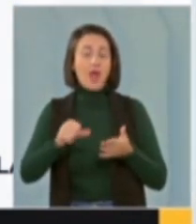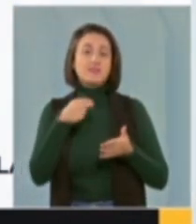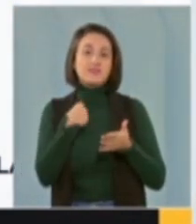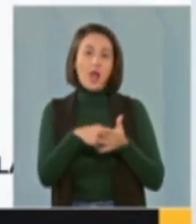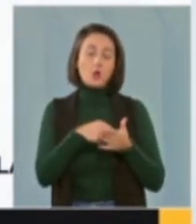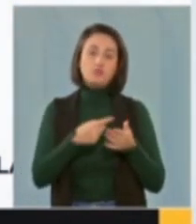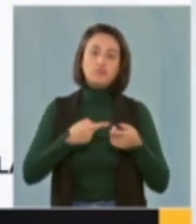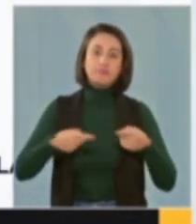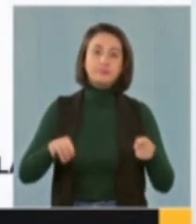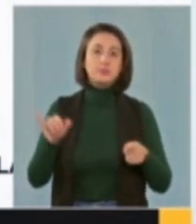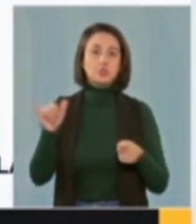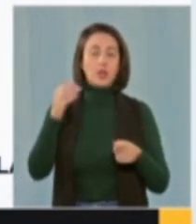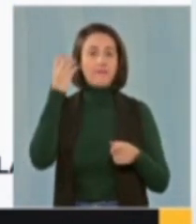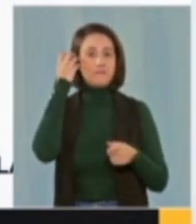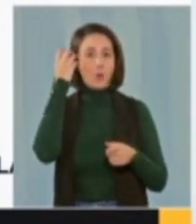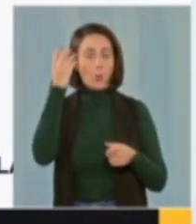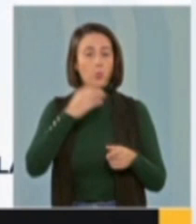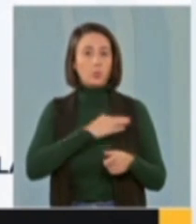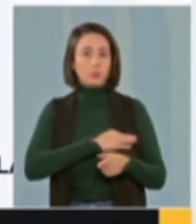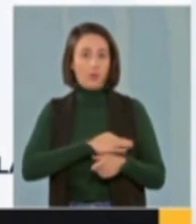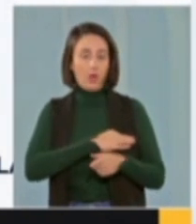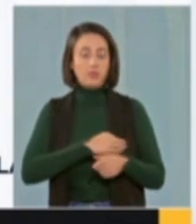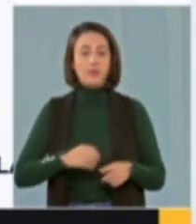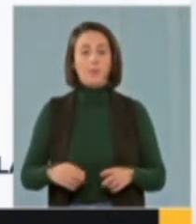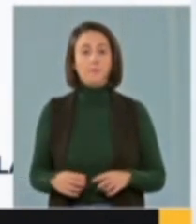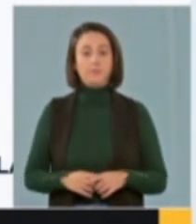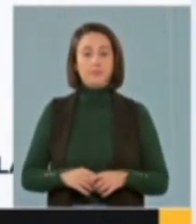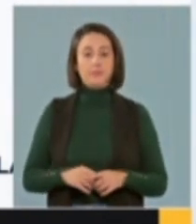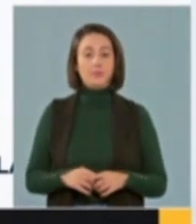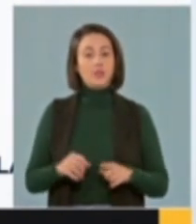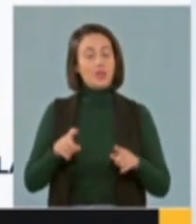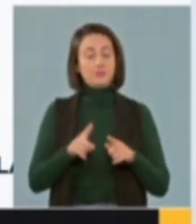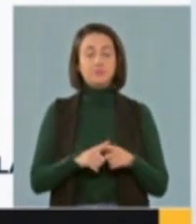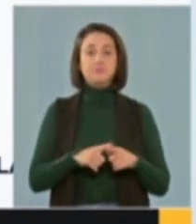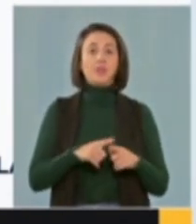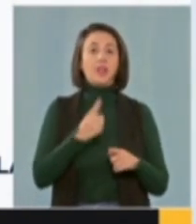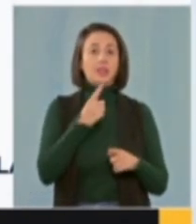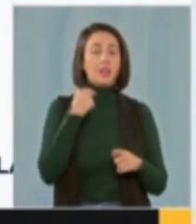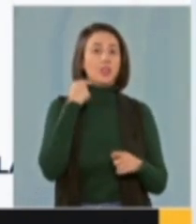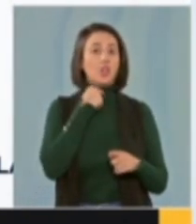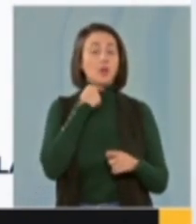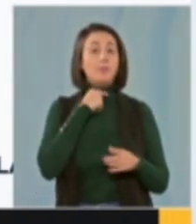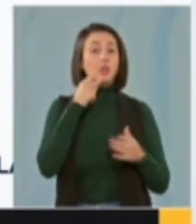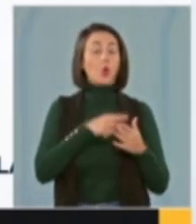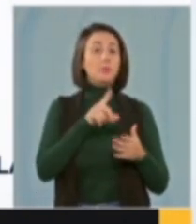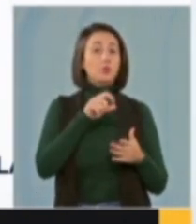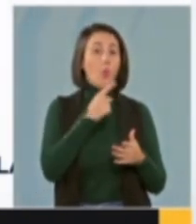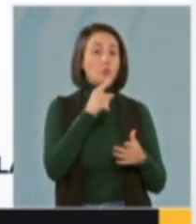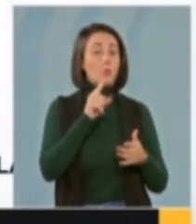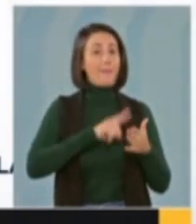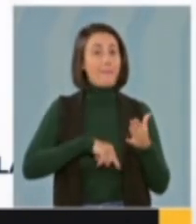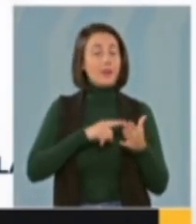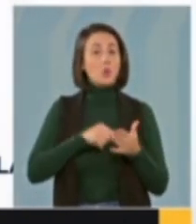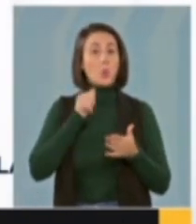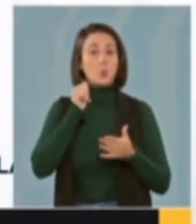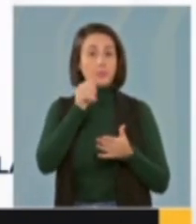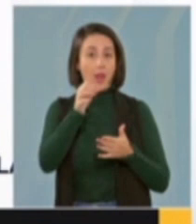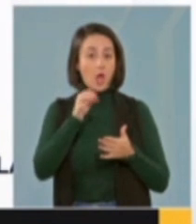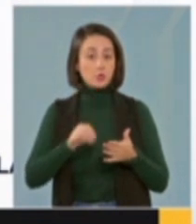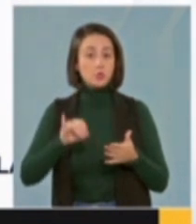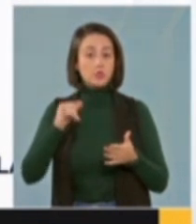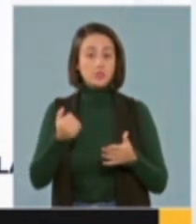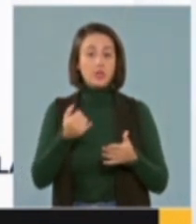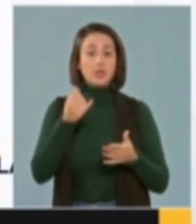diferențiat pentru cei cu studii superioare indexarea tuturor pensiilor de la 1 decembrie 2021 cu 11% și